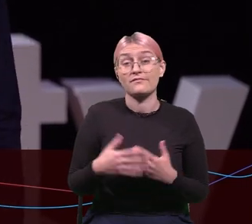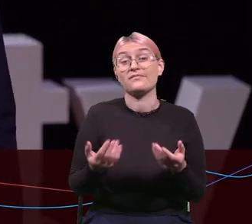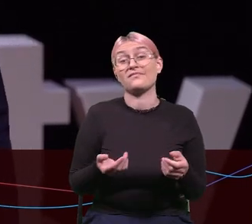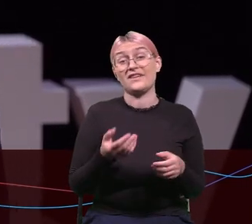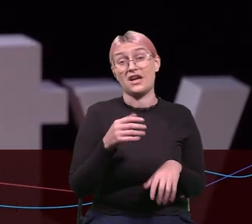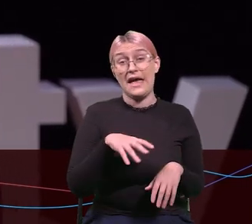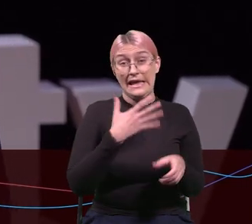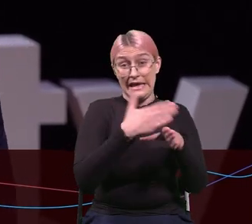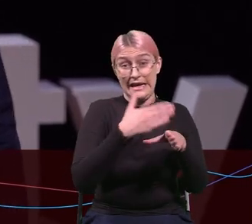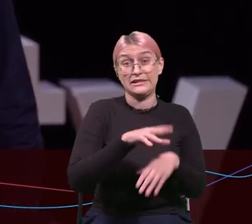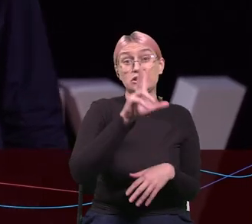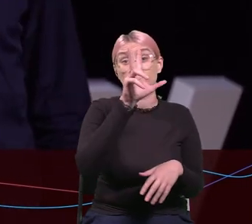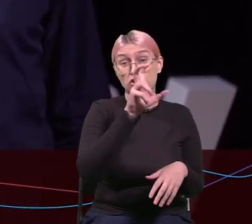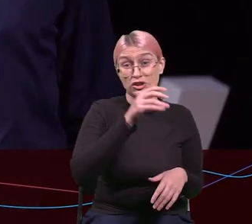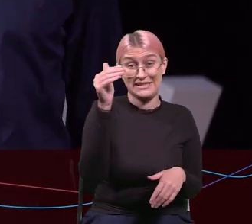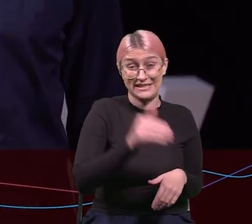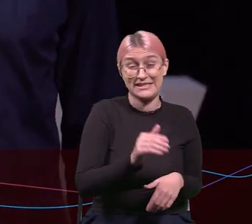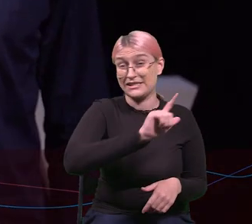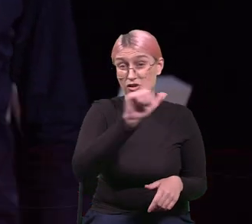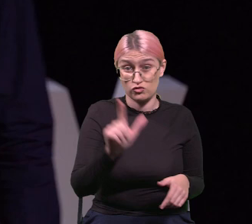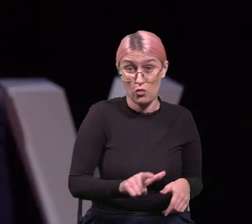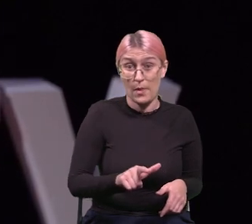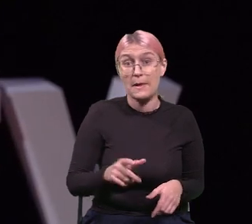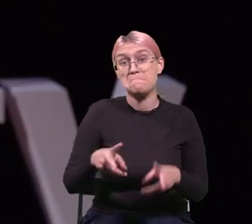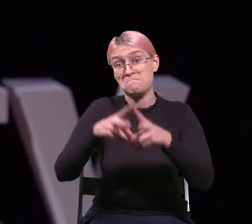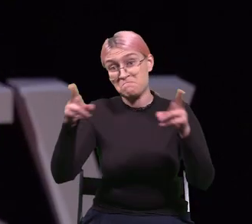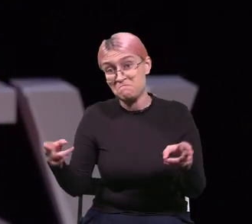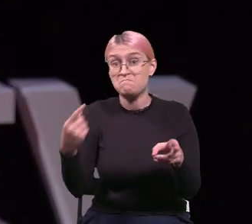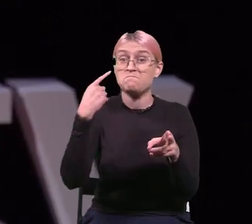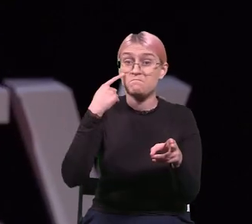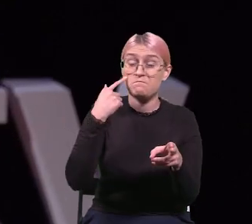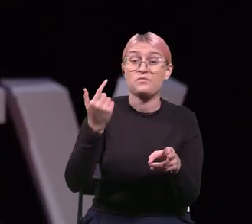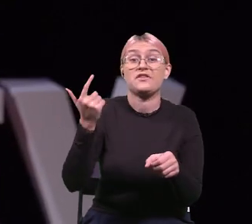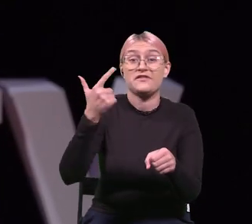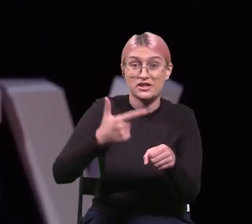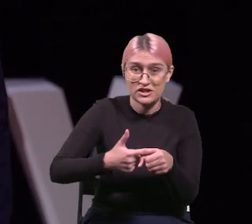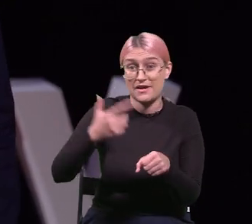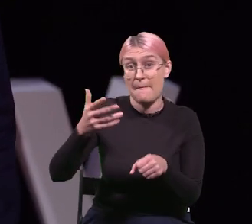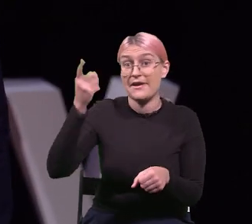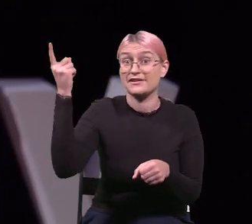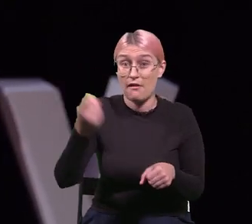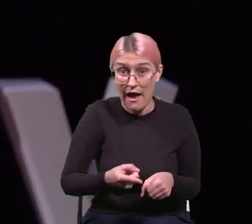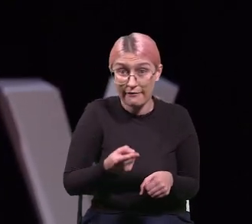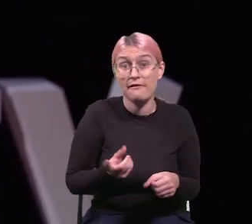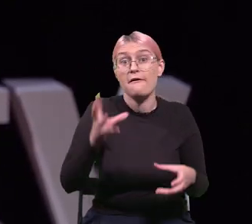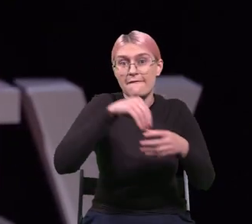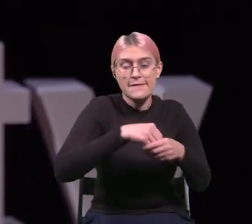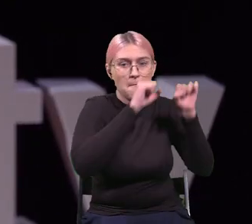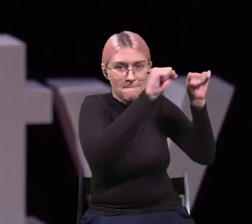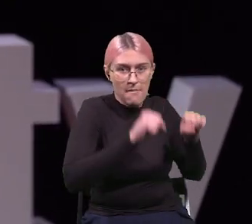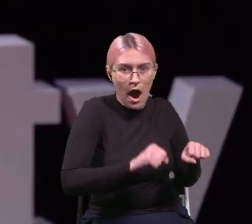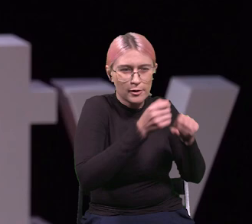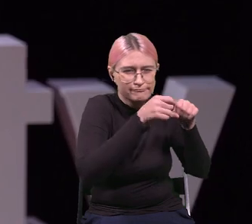lat z marżą 2,6%. Rok temu wynosiła 1400 zł, dziś